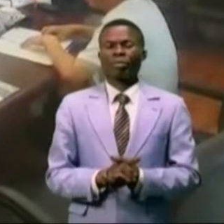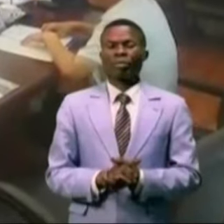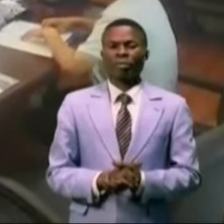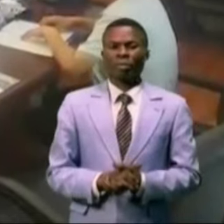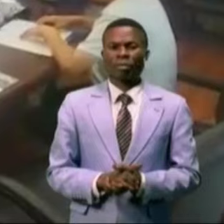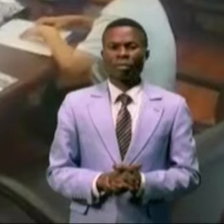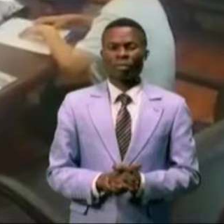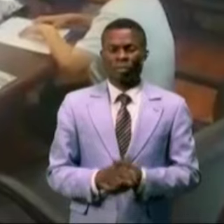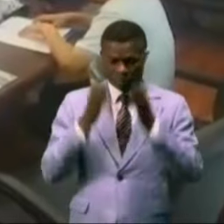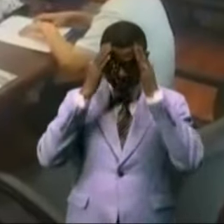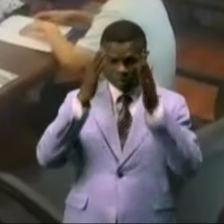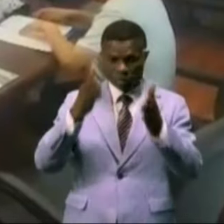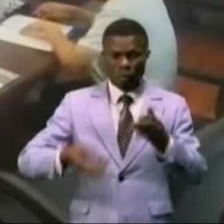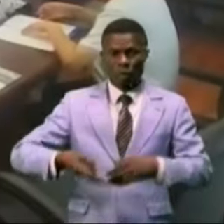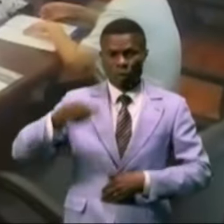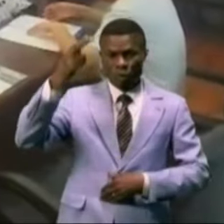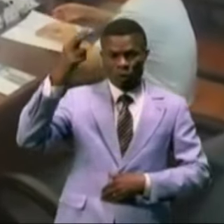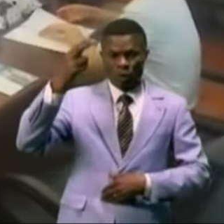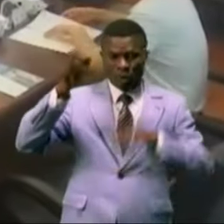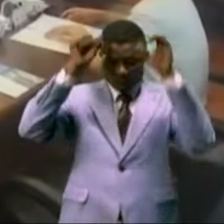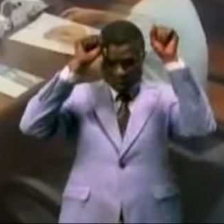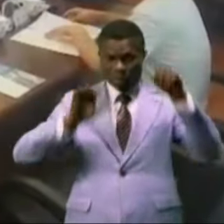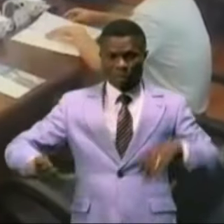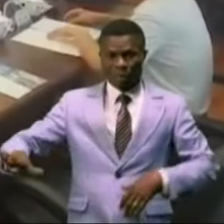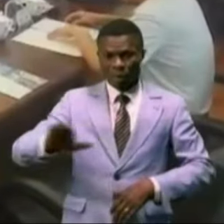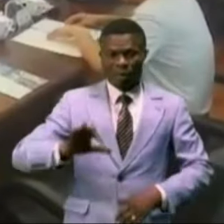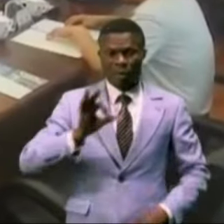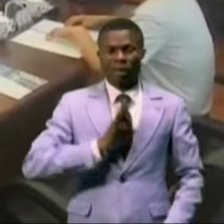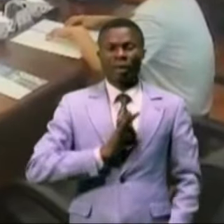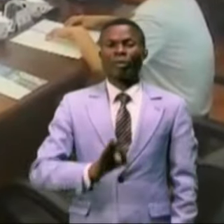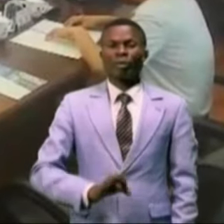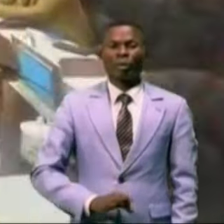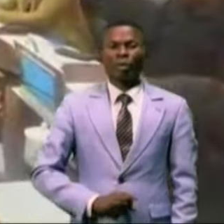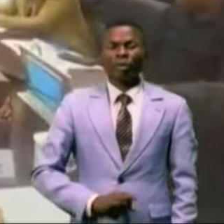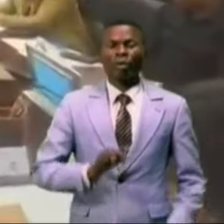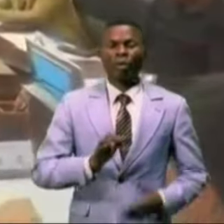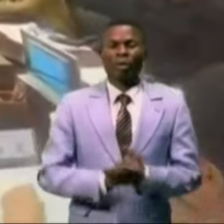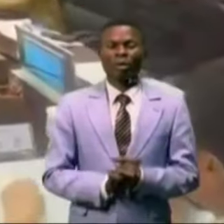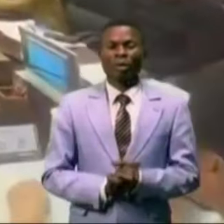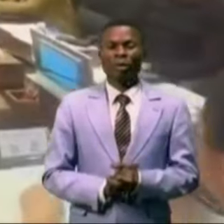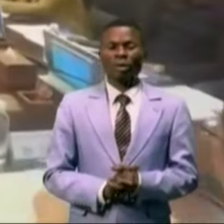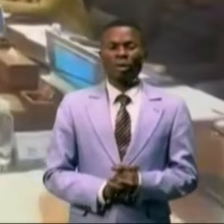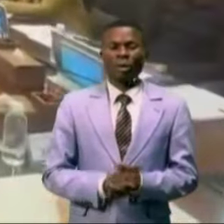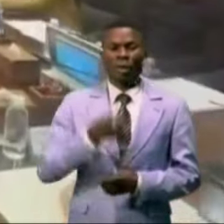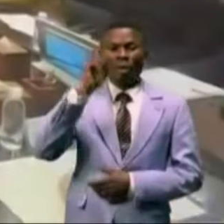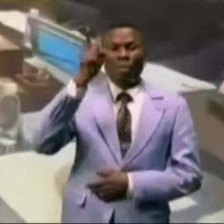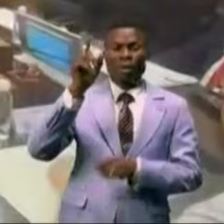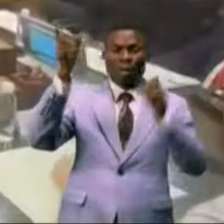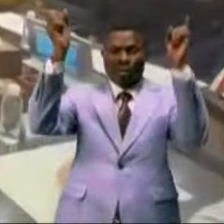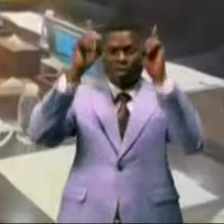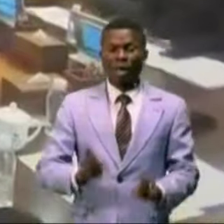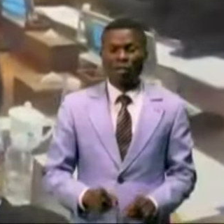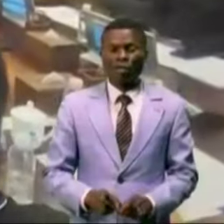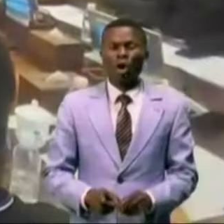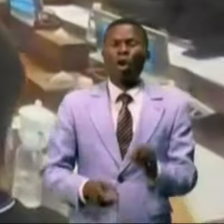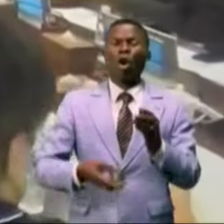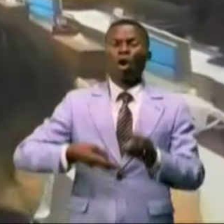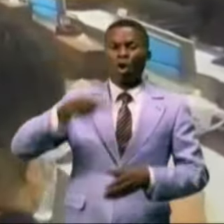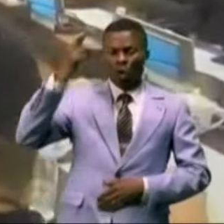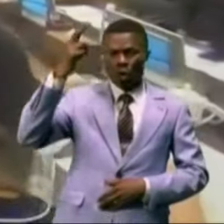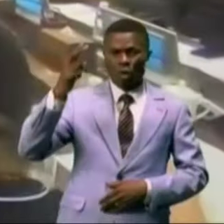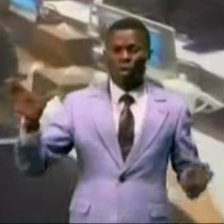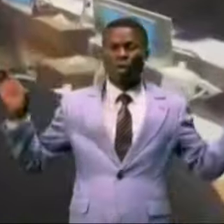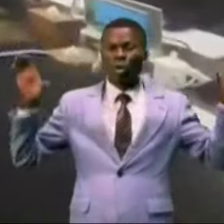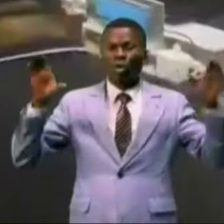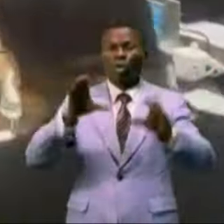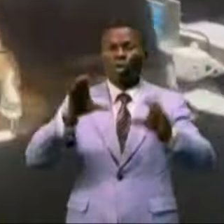Placé sous le haut patronage du président de la République, Félix-Antoine Tshisekedi Tshilombo, ce premier forum de haut niveau va regrouper à